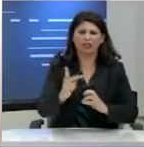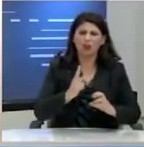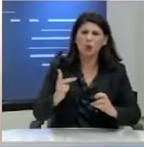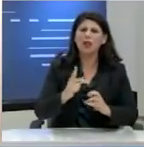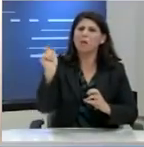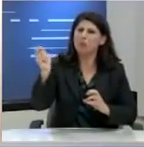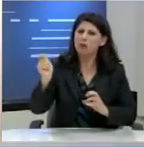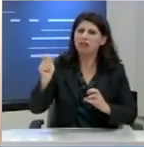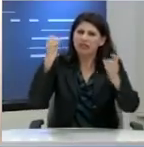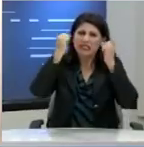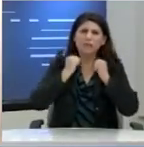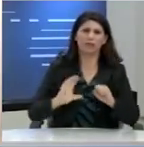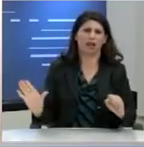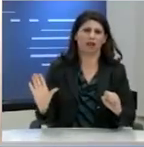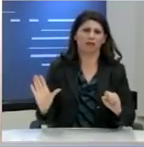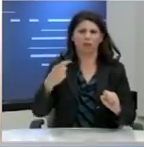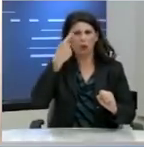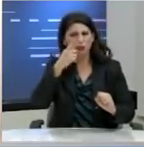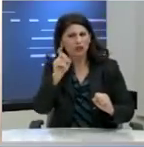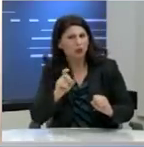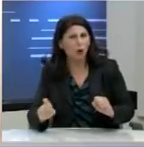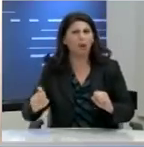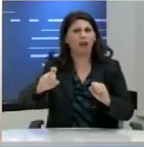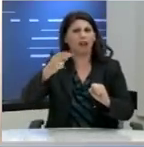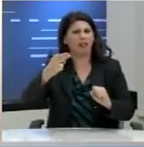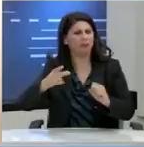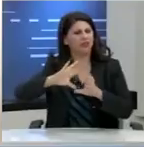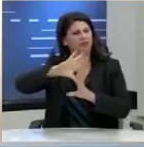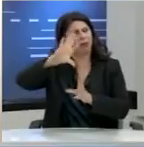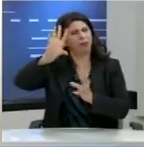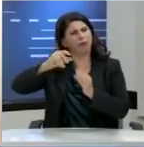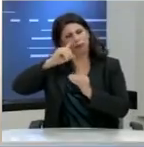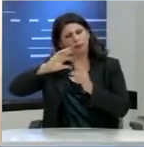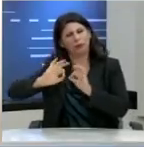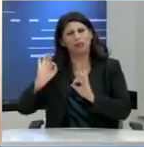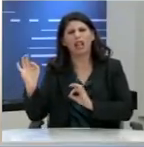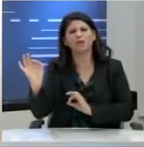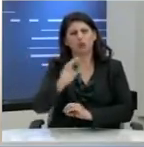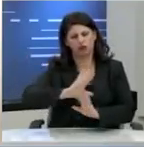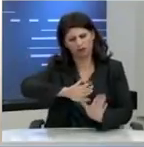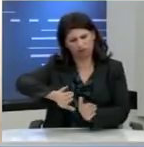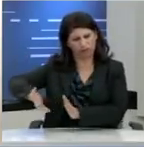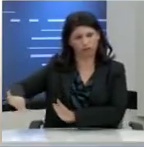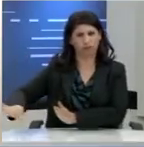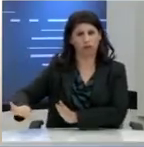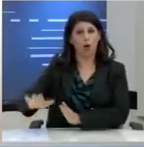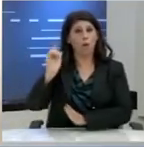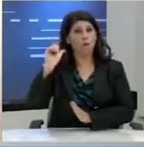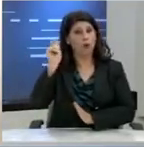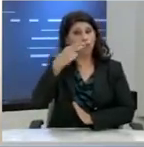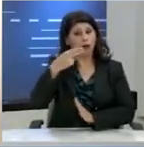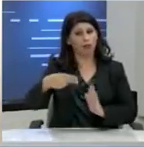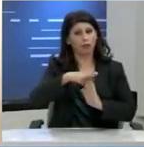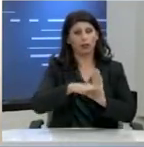Και με τις σκέψεις αυτές πιστεύω ότι η πλειοψηφία της Βουλής σήμερα, η πλειοψηφία της κοινωνίας